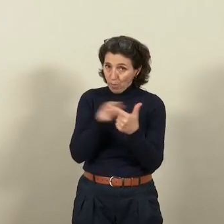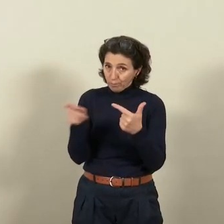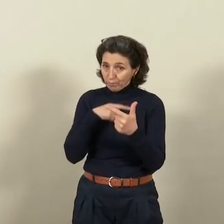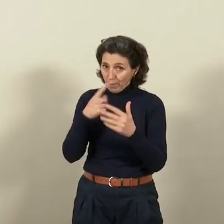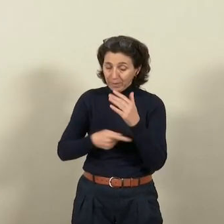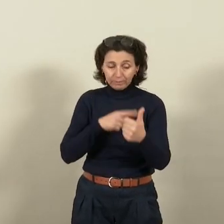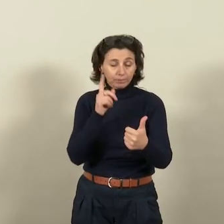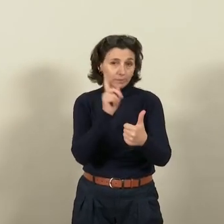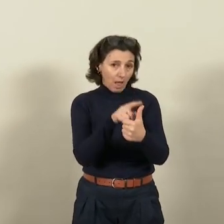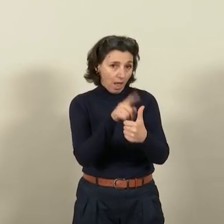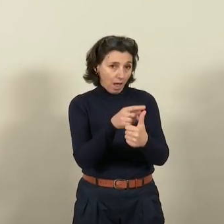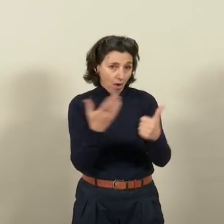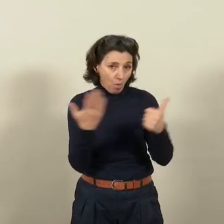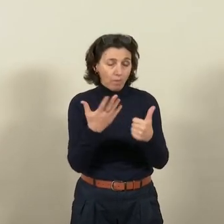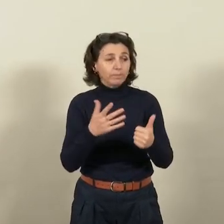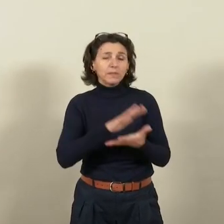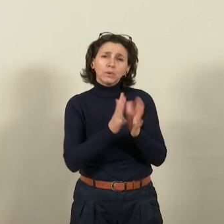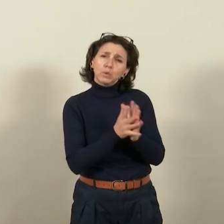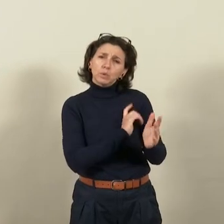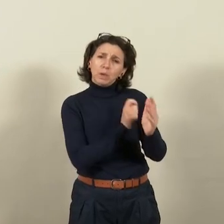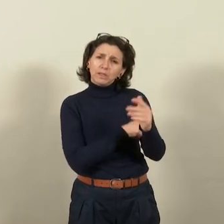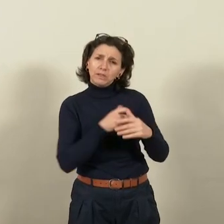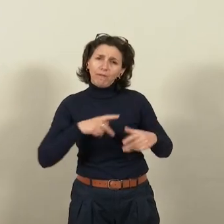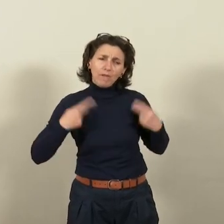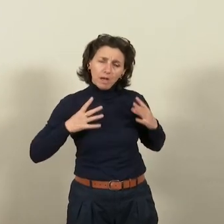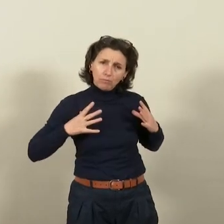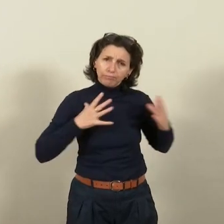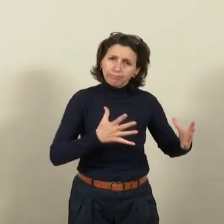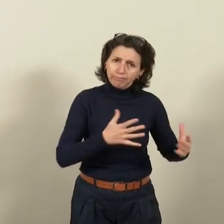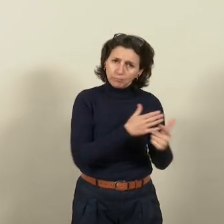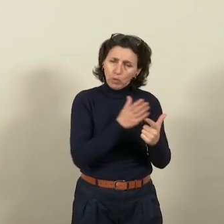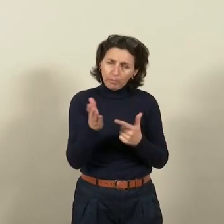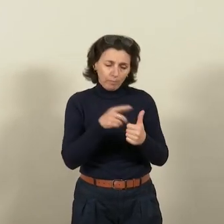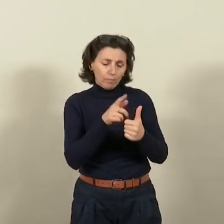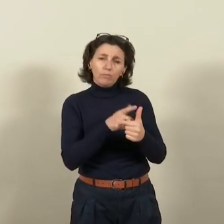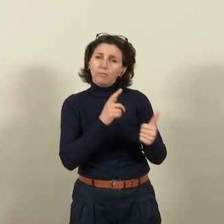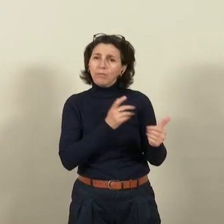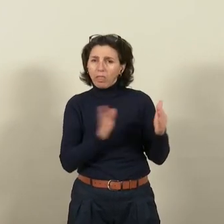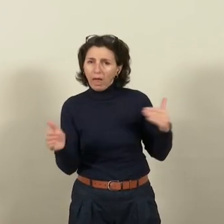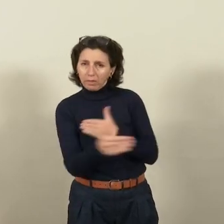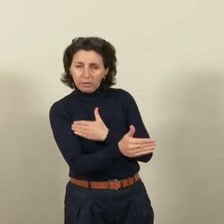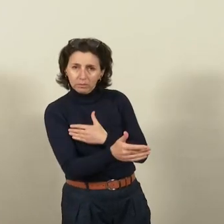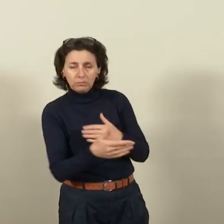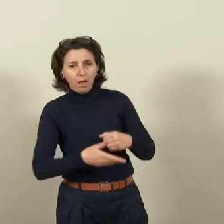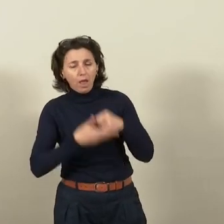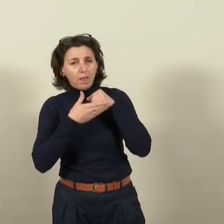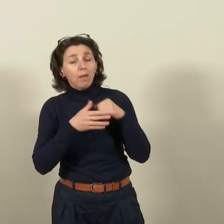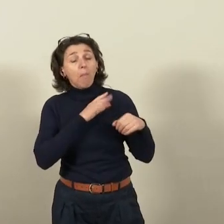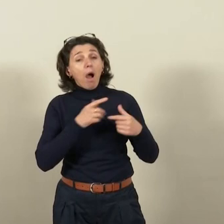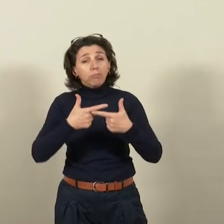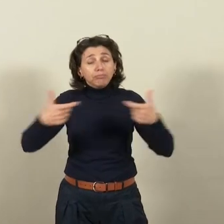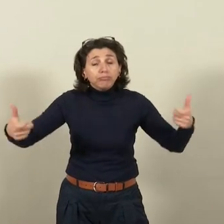de la ville pour soutenir les associations sportives est de deux ordres des aides indirectes par la mise à disposition d'équipements